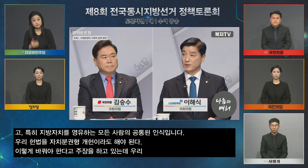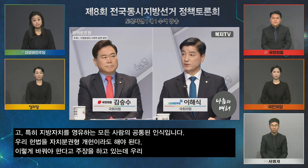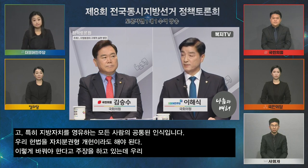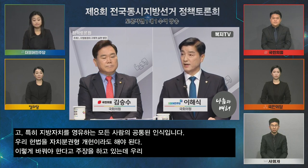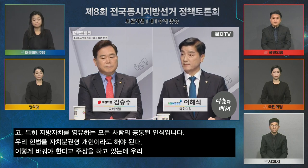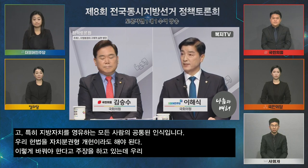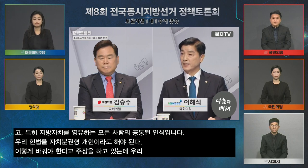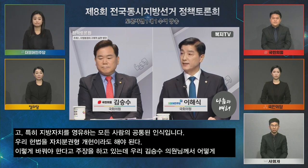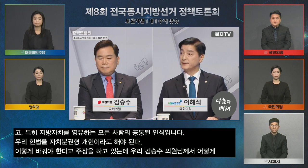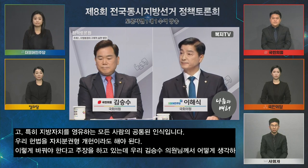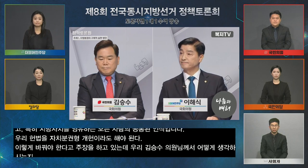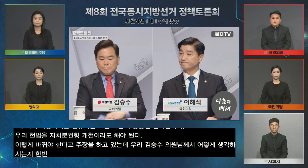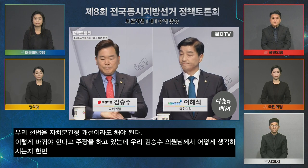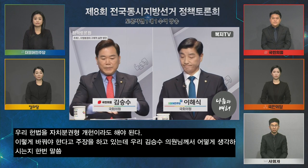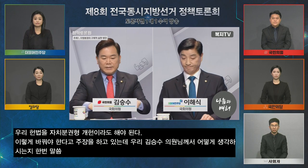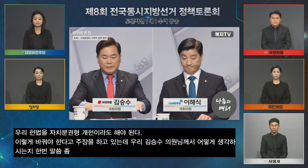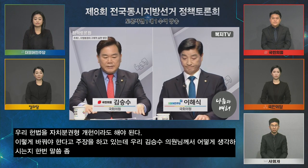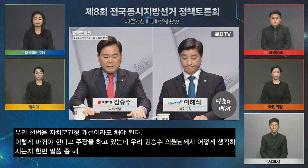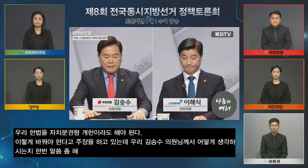말씀 좀 해주시기 바랍니다.